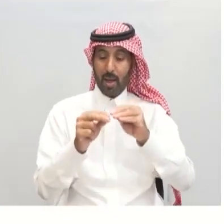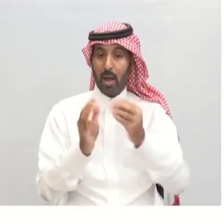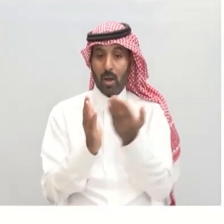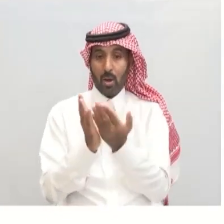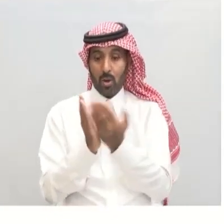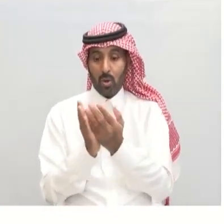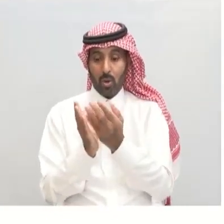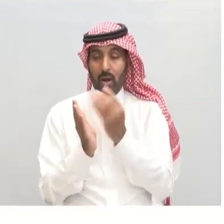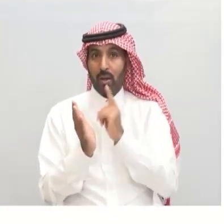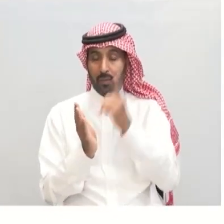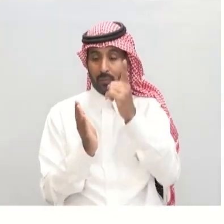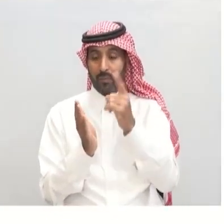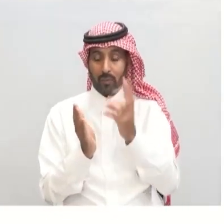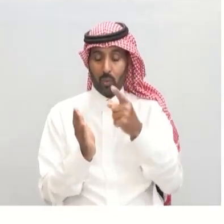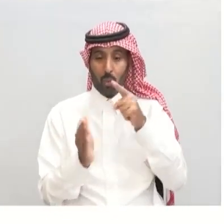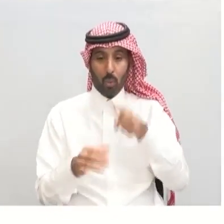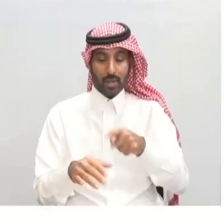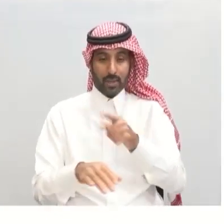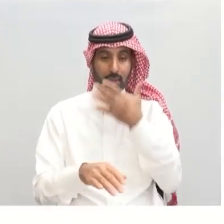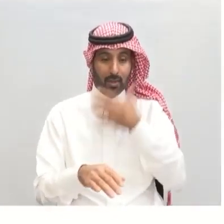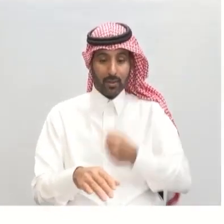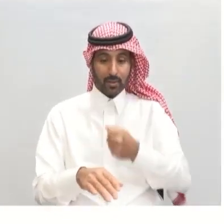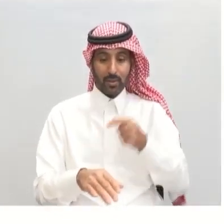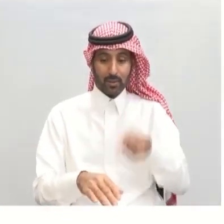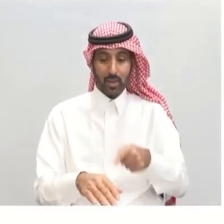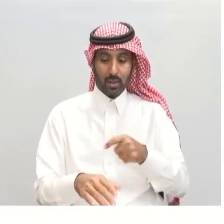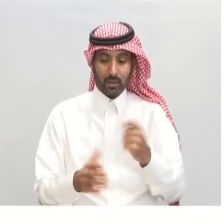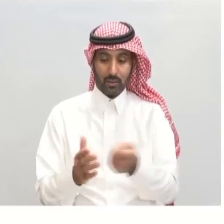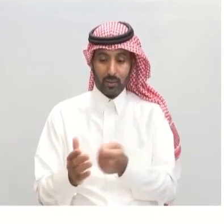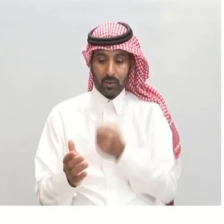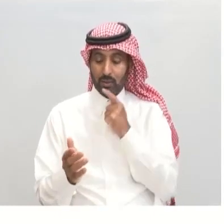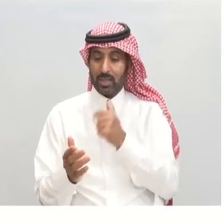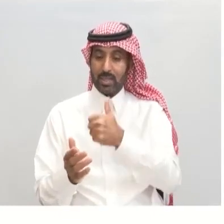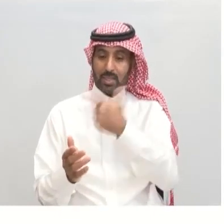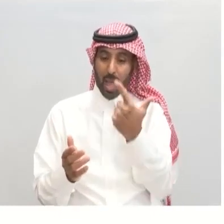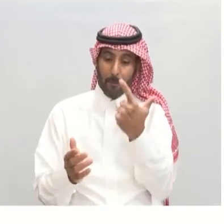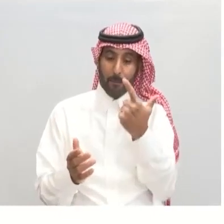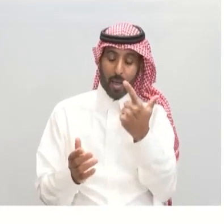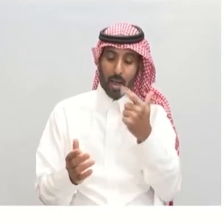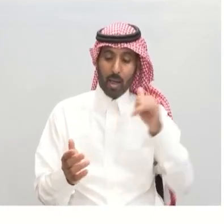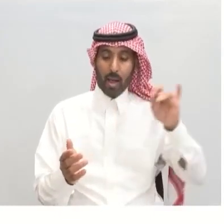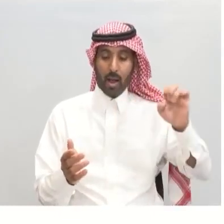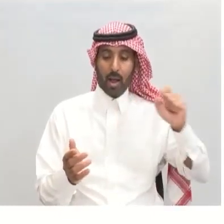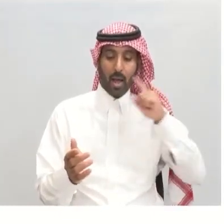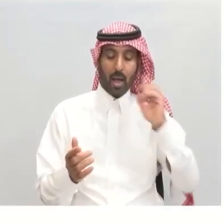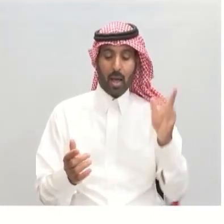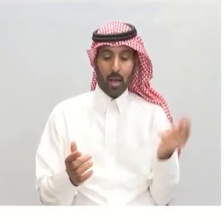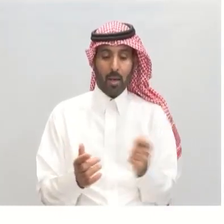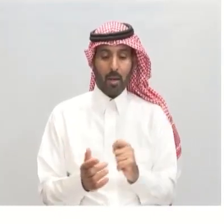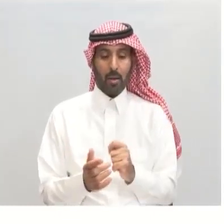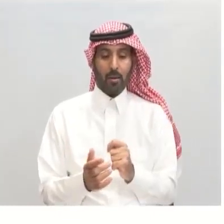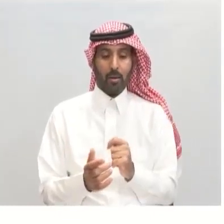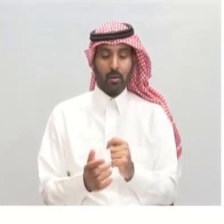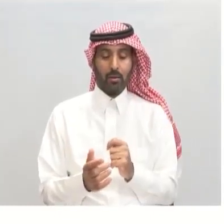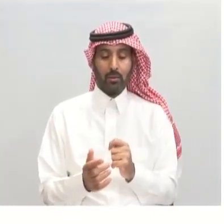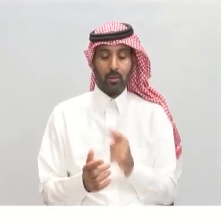نذكر مميزات اولا كتابه القران على سبعه احرف نزل عليها القران وقد